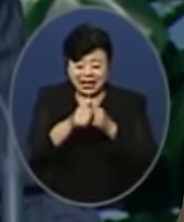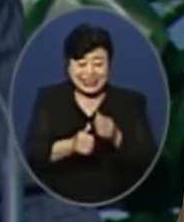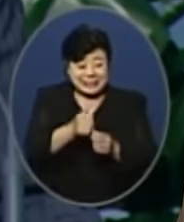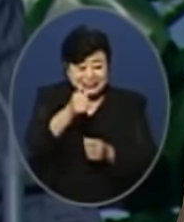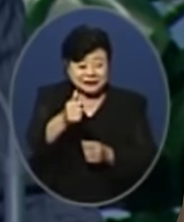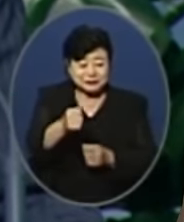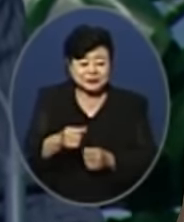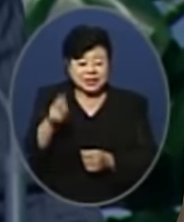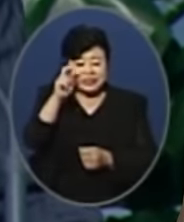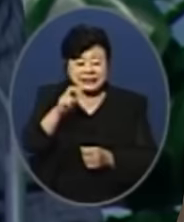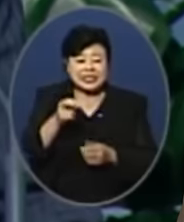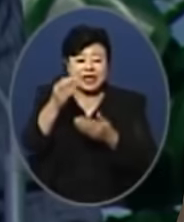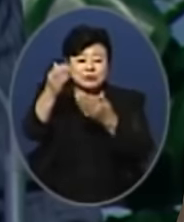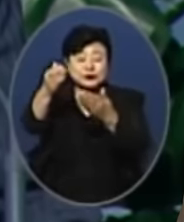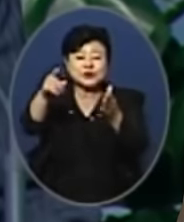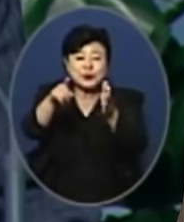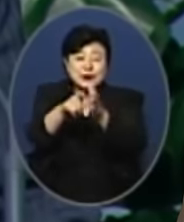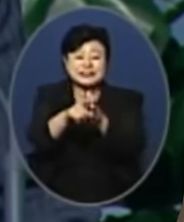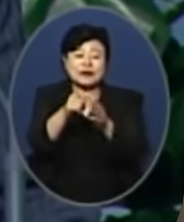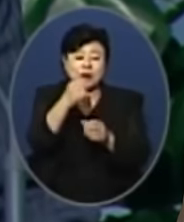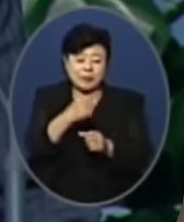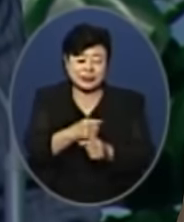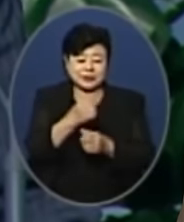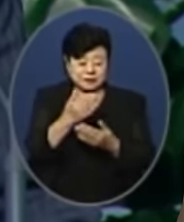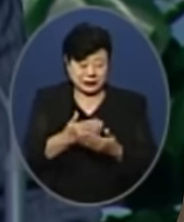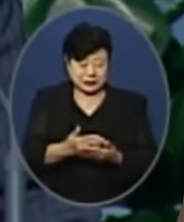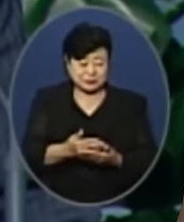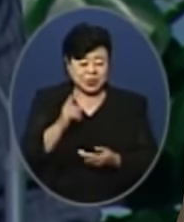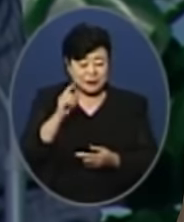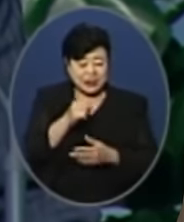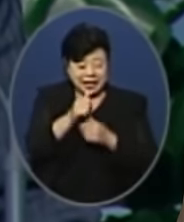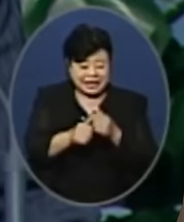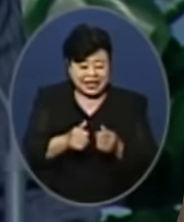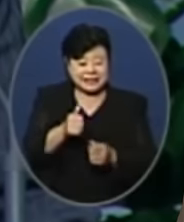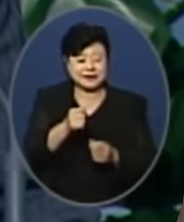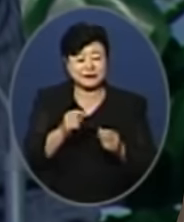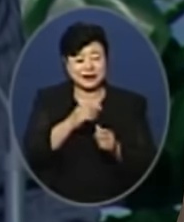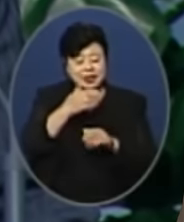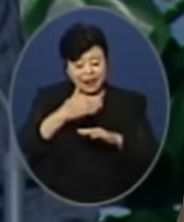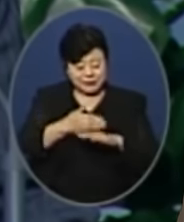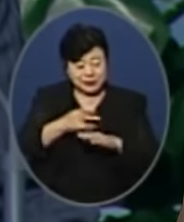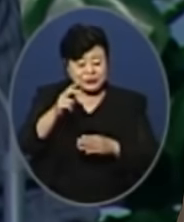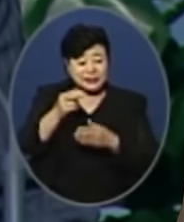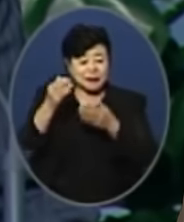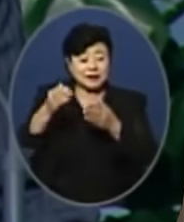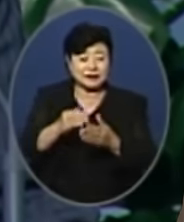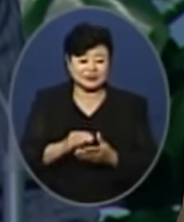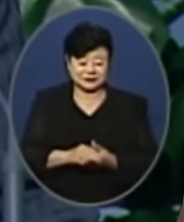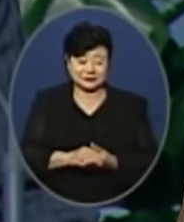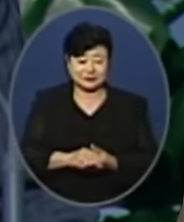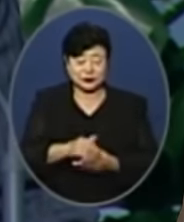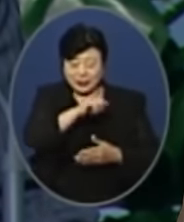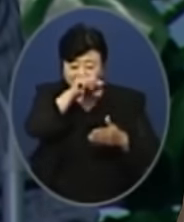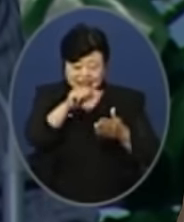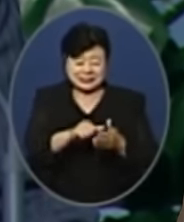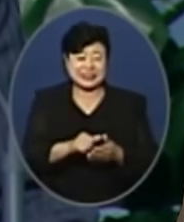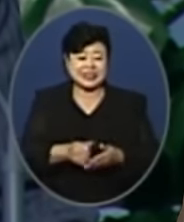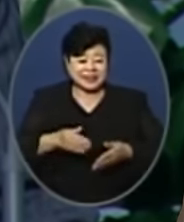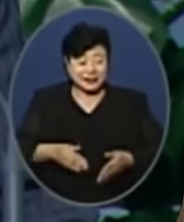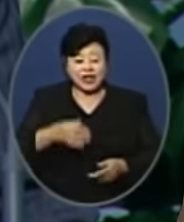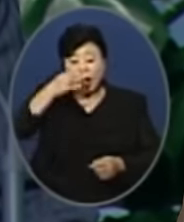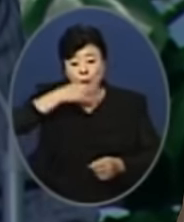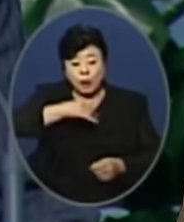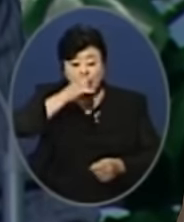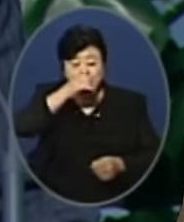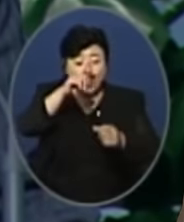하나님 찬양하기 위해서 지은 것입니다. 여러분이 매일같이 하나님을 감사하고 찬양하면 여러분이 인생에 태어난